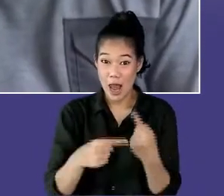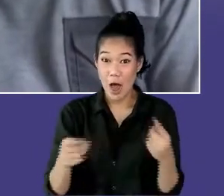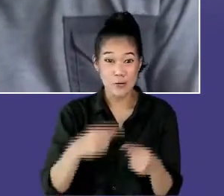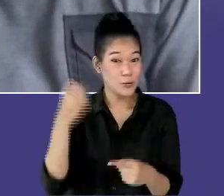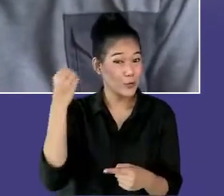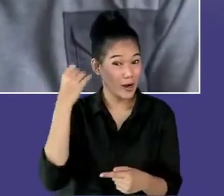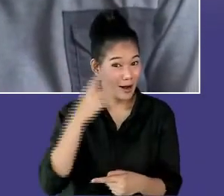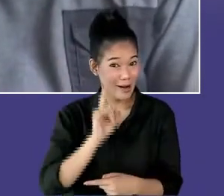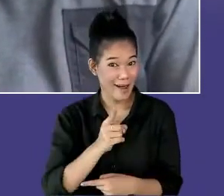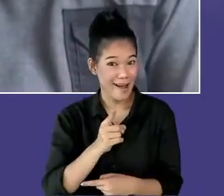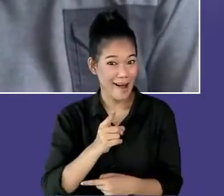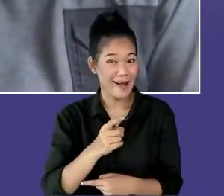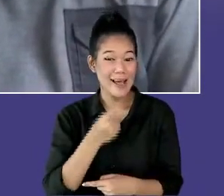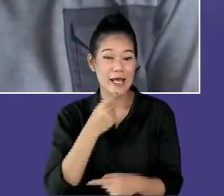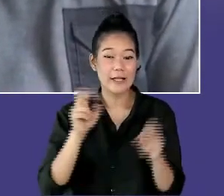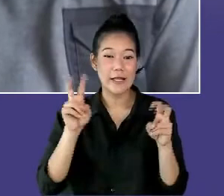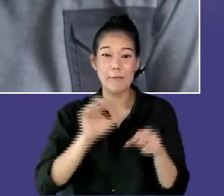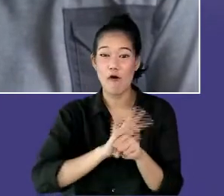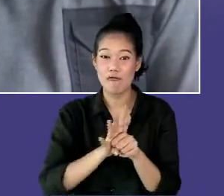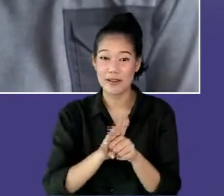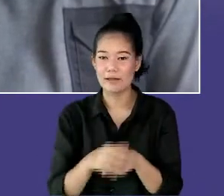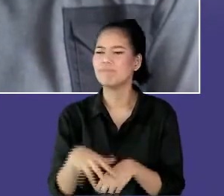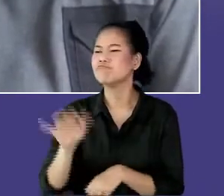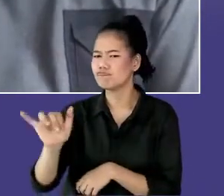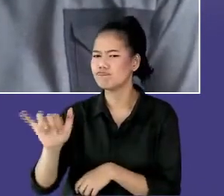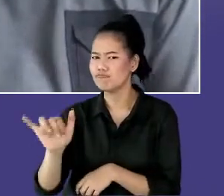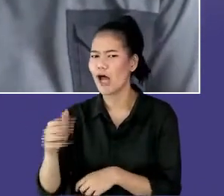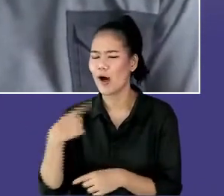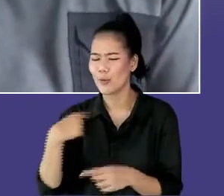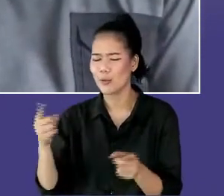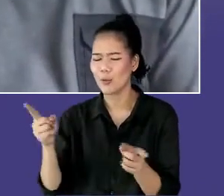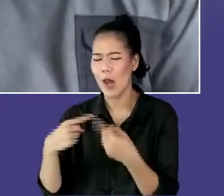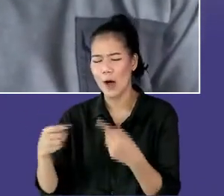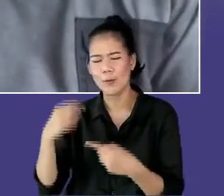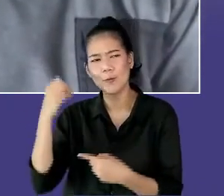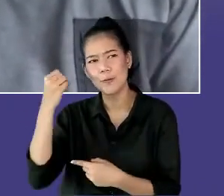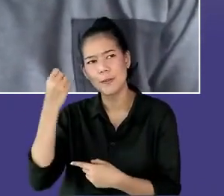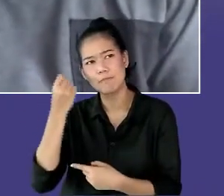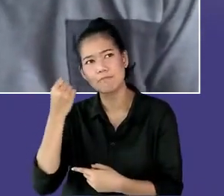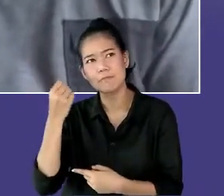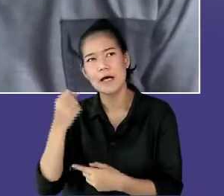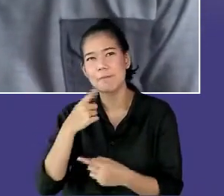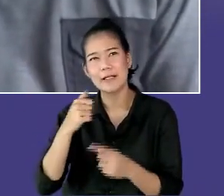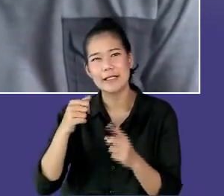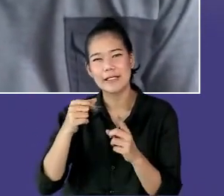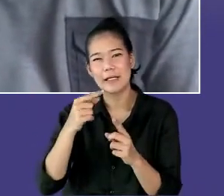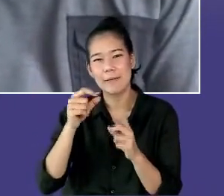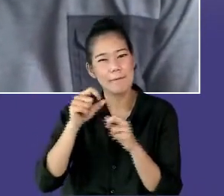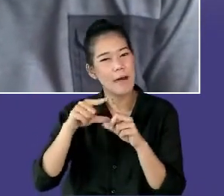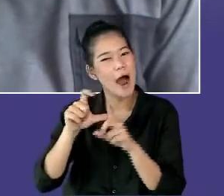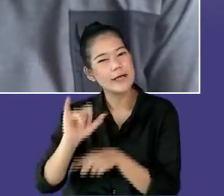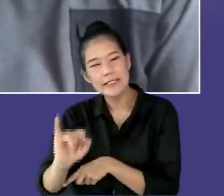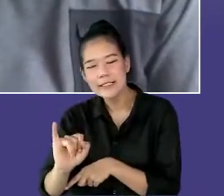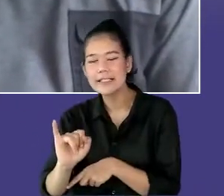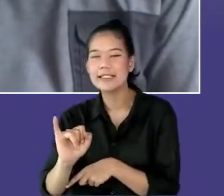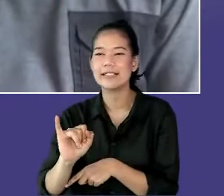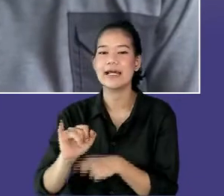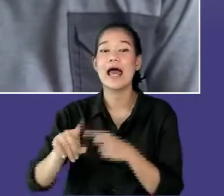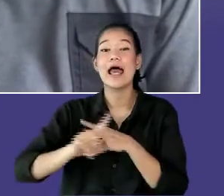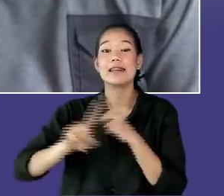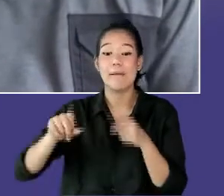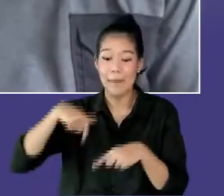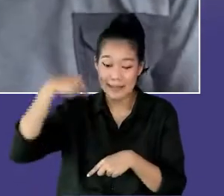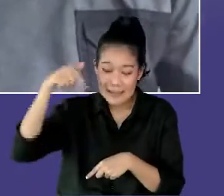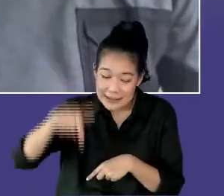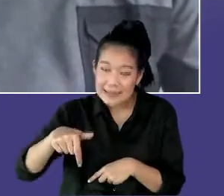yang bertema COVID-19 ini Mas? Iya. Iya, aku dengar beberapa lagu ya kayak Padi gitu ya. Nah, cuman di